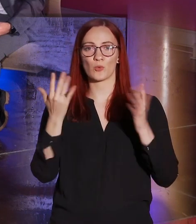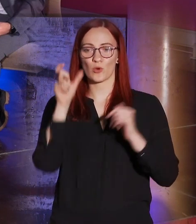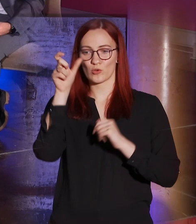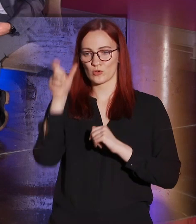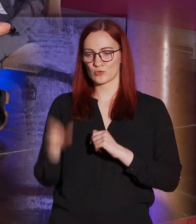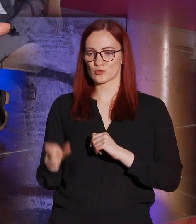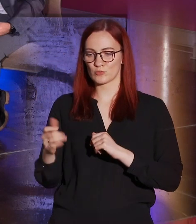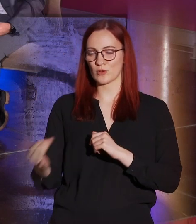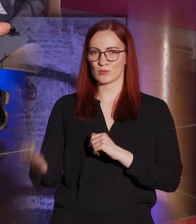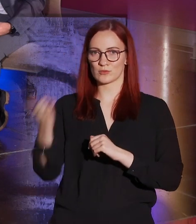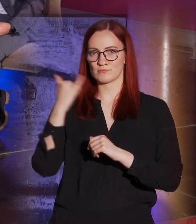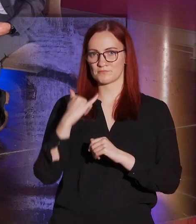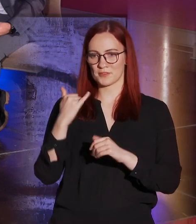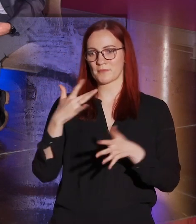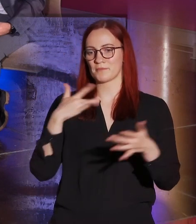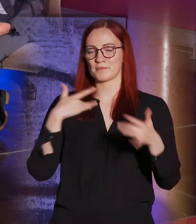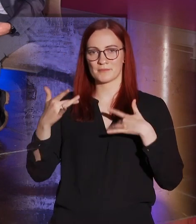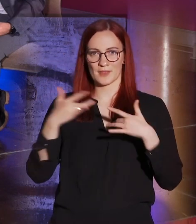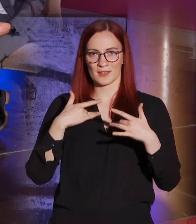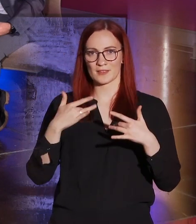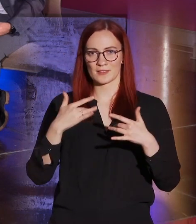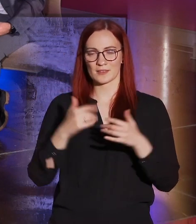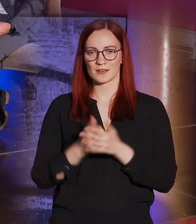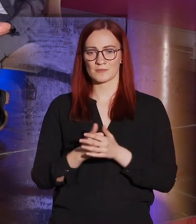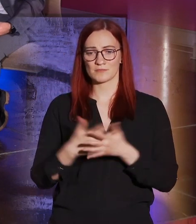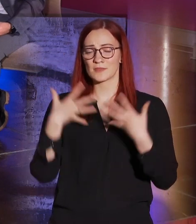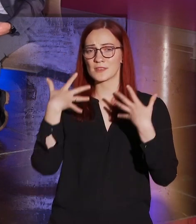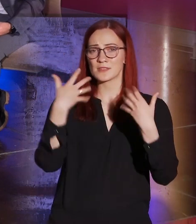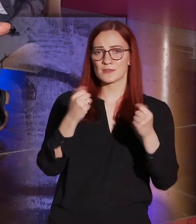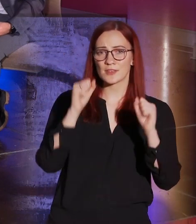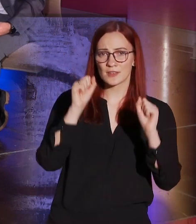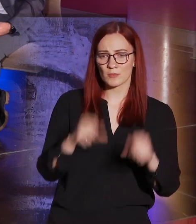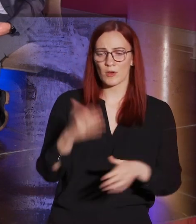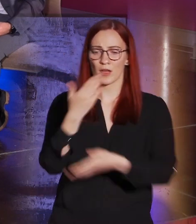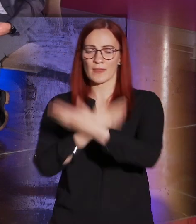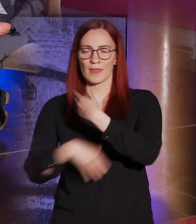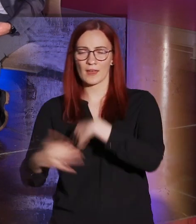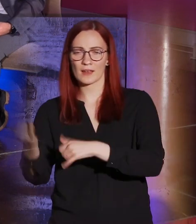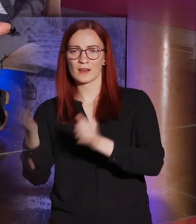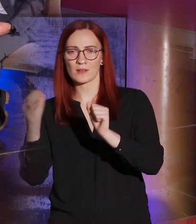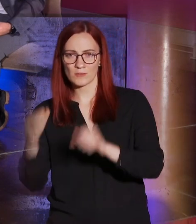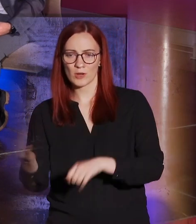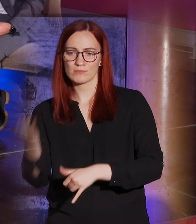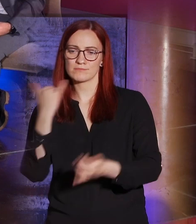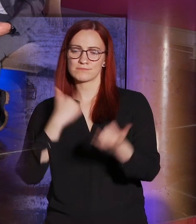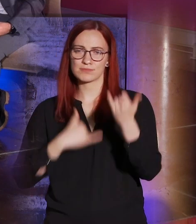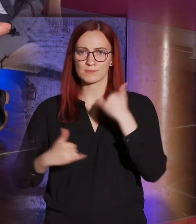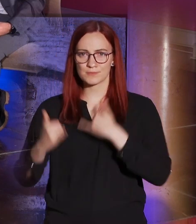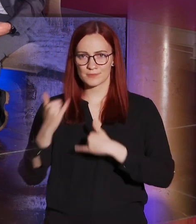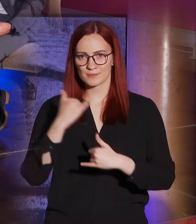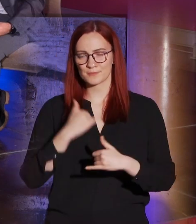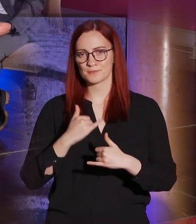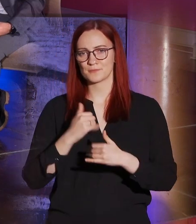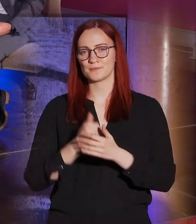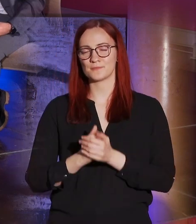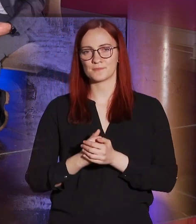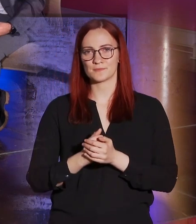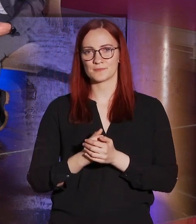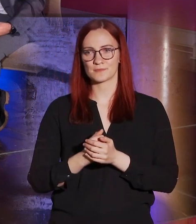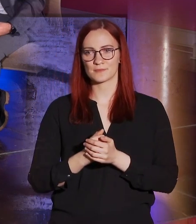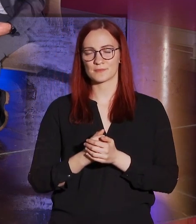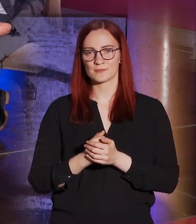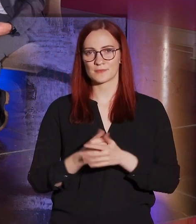mūsų teatrą, kad ir sveiki ateina, ne? Ir turintis įvairias negalės įvairiai. Ir pas mane yra